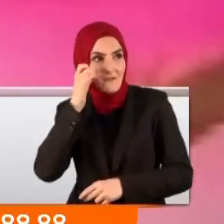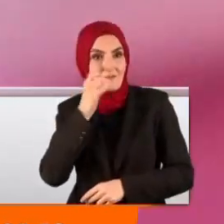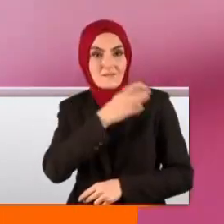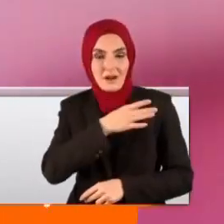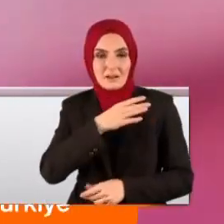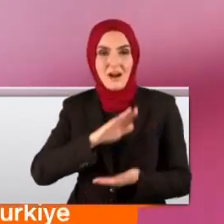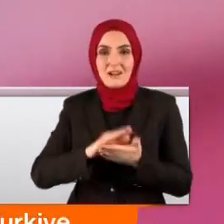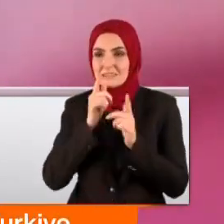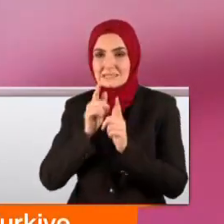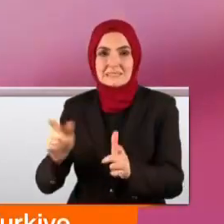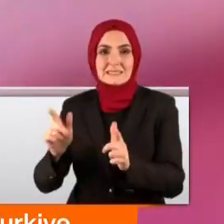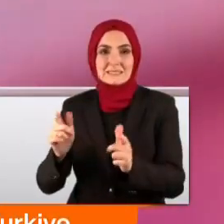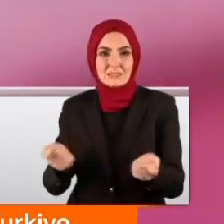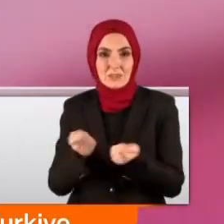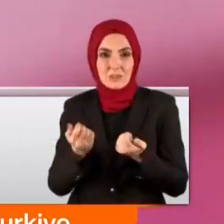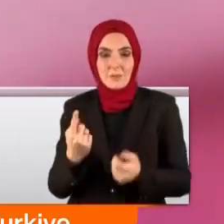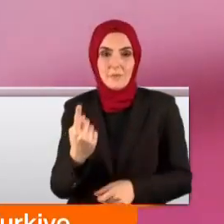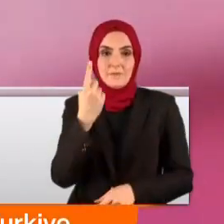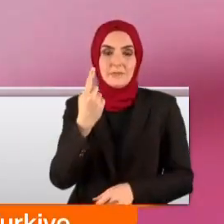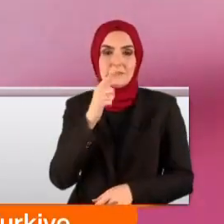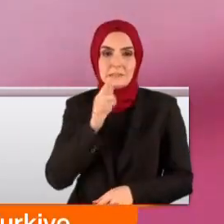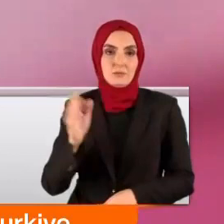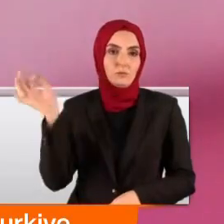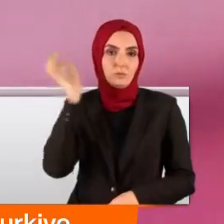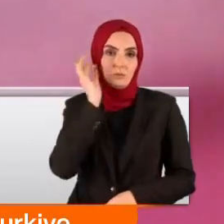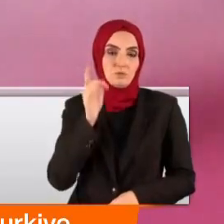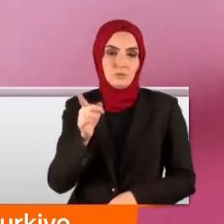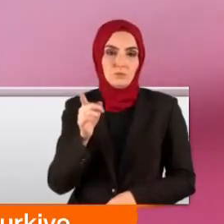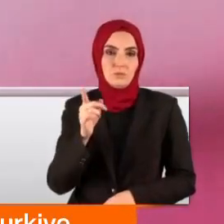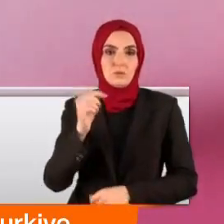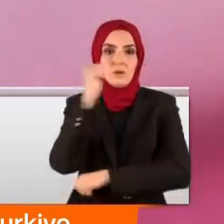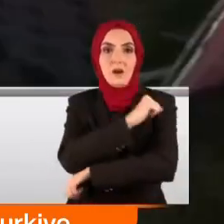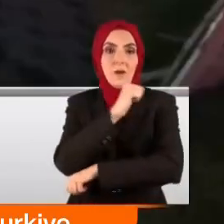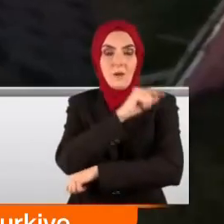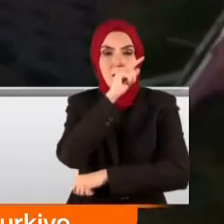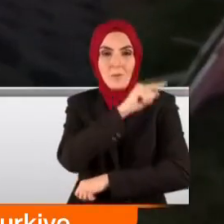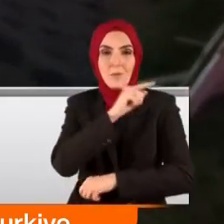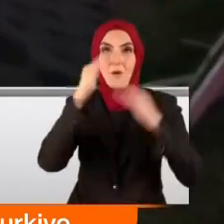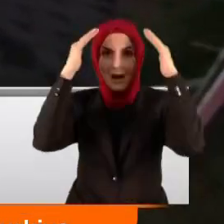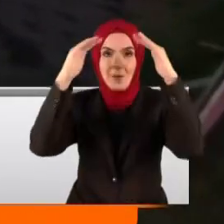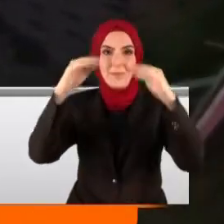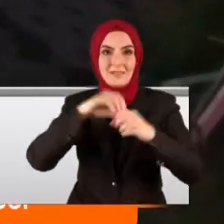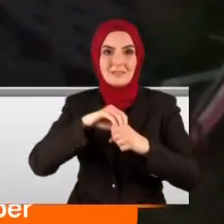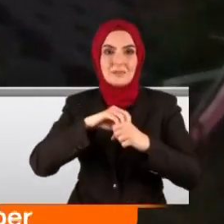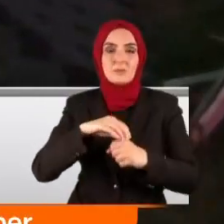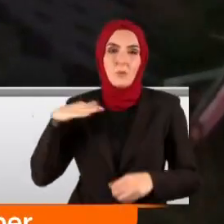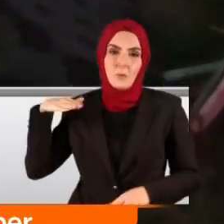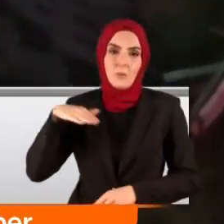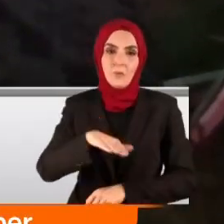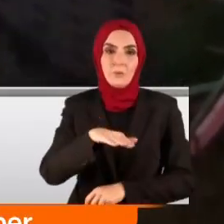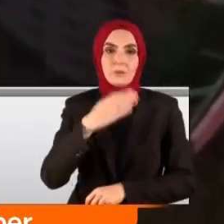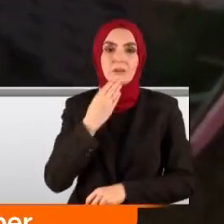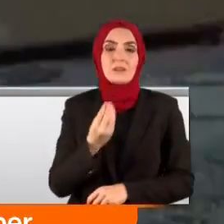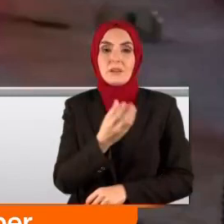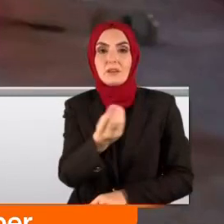ama sadece bir tanesine sesini duyurabildi. Tır kamelyanın üzerine uçtu. Gençlerden biri yerle bir olan tahtaların